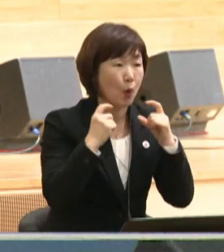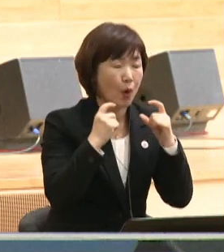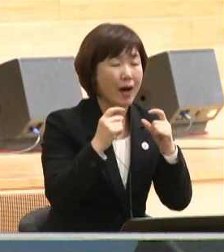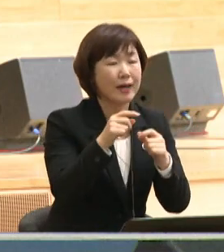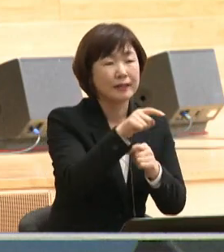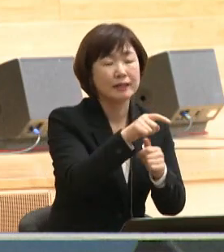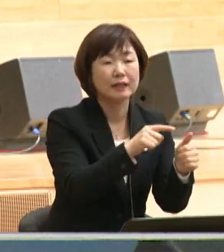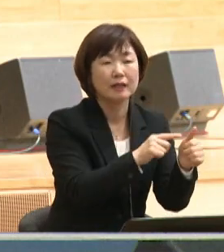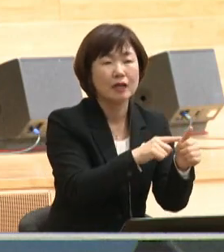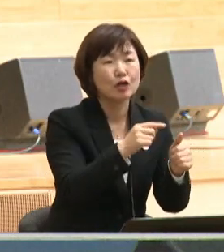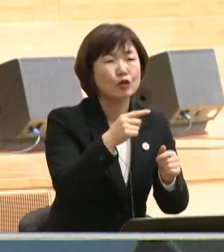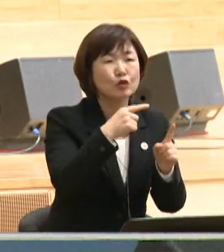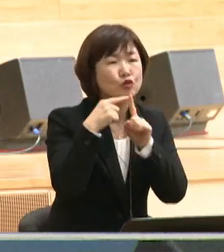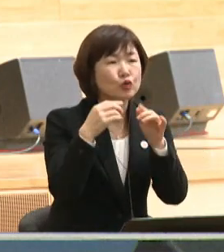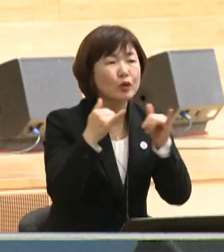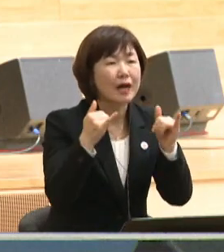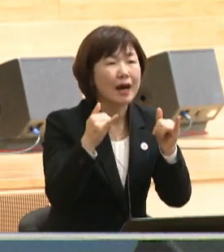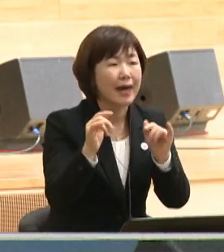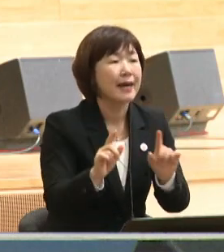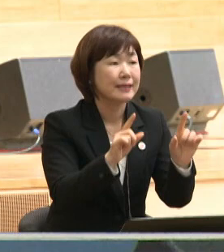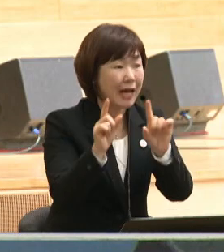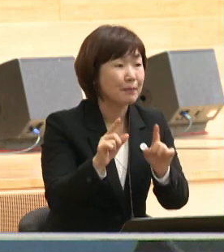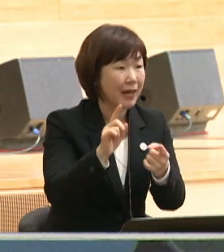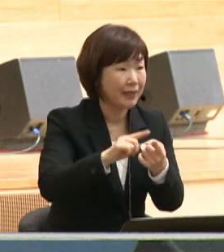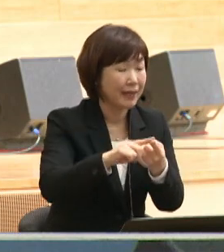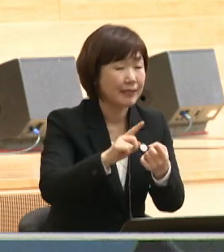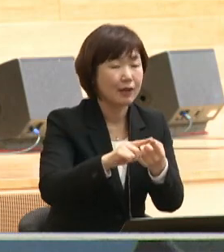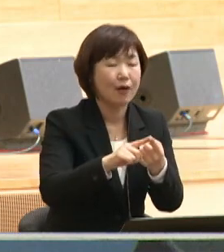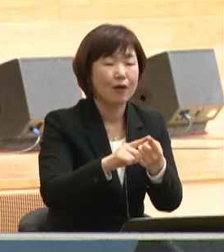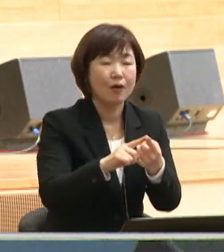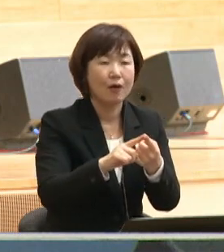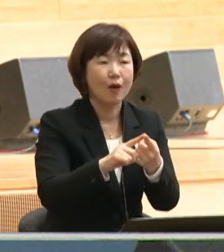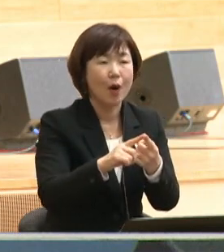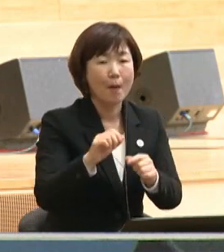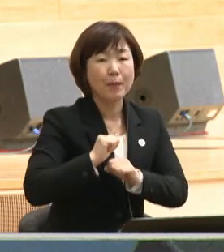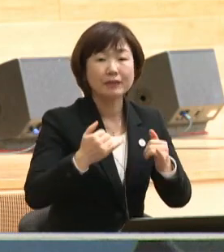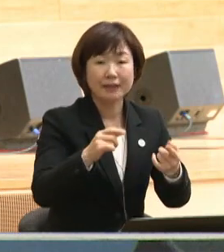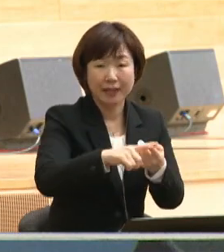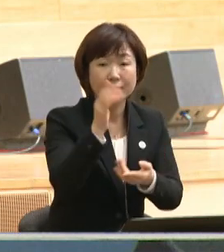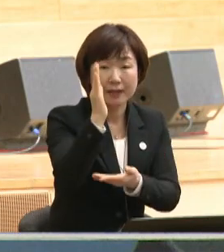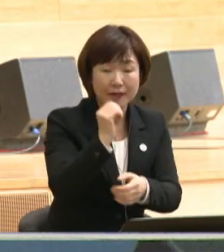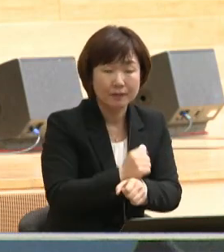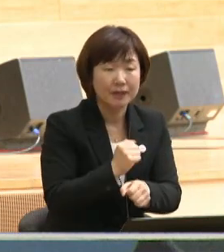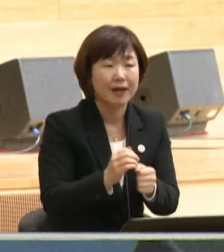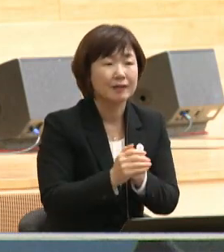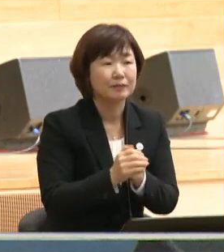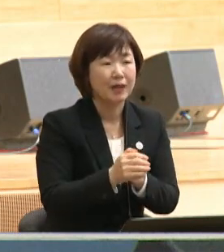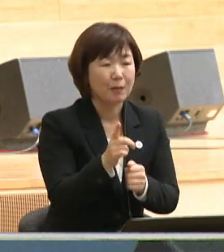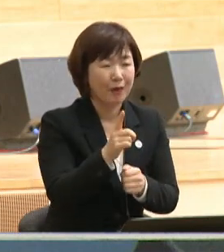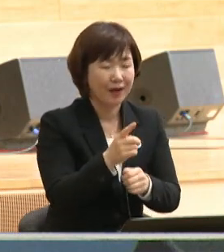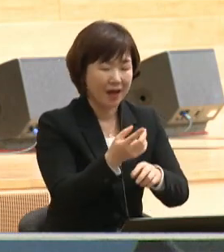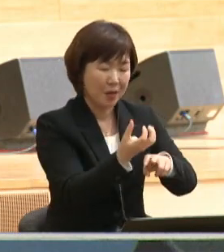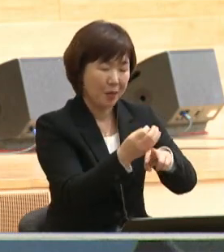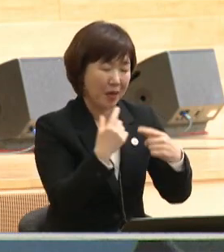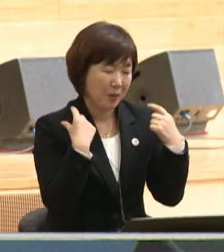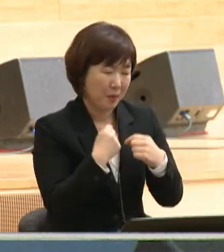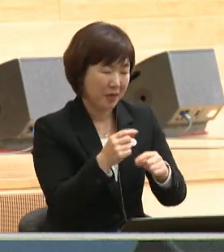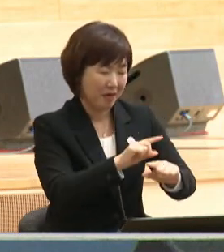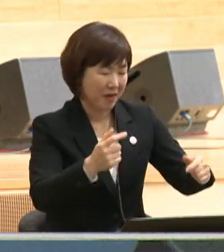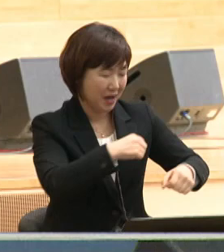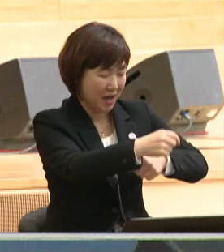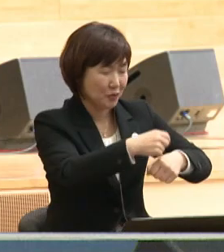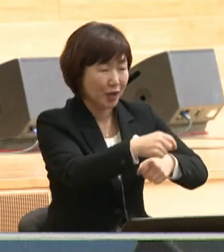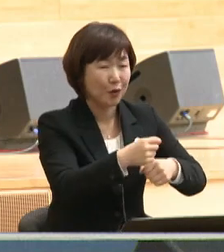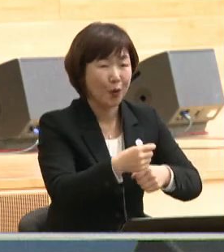순교자에게라는 책에서이 좋은 병사를 이렇게 설명합니다 한번 들어보십시오 사치품을 휘감고 전쟁터에